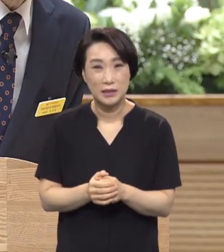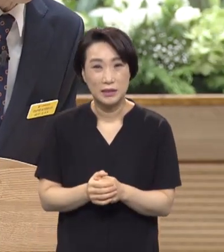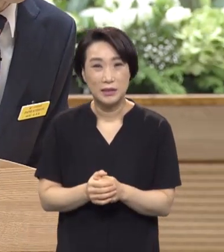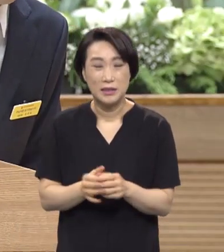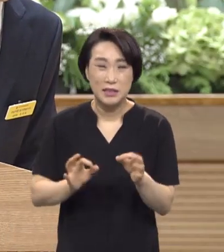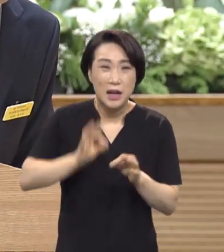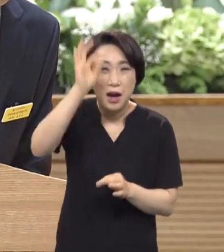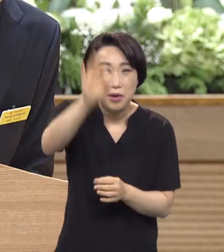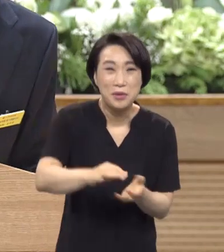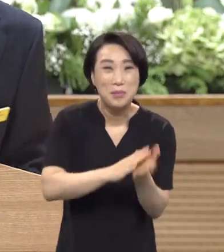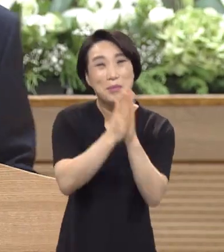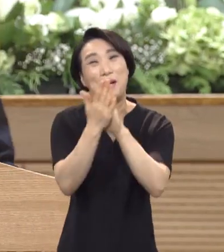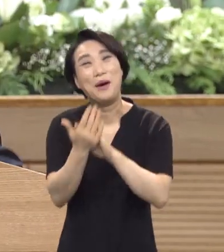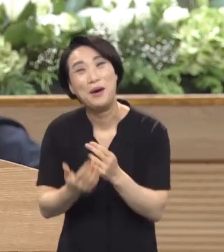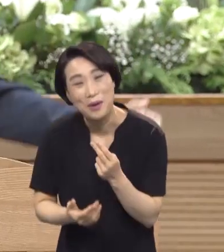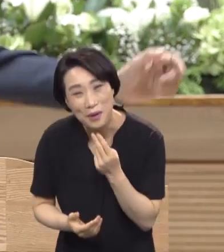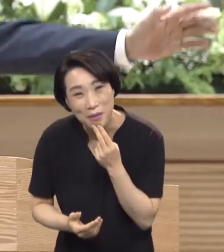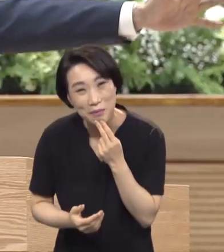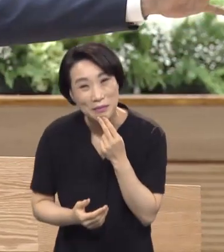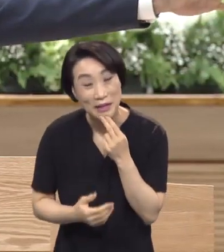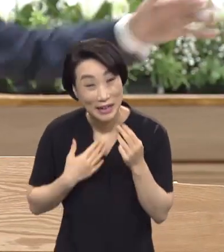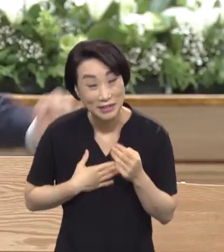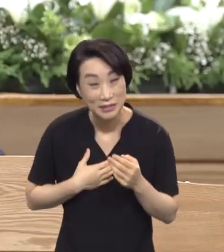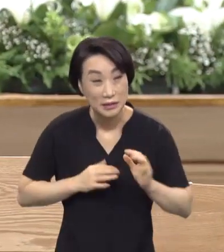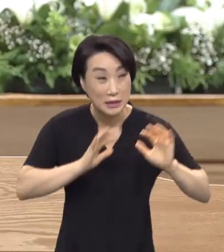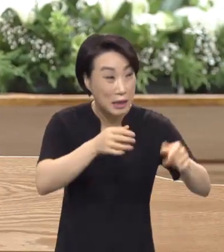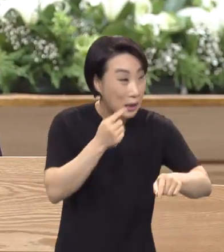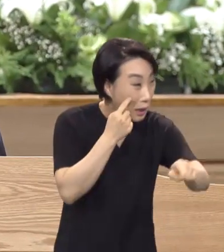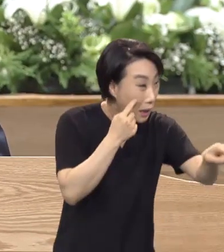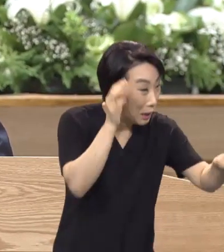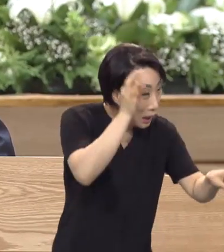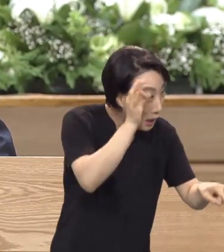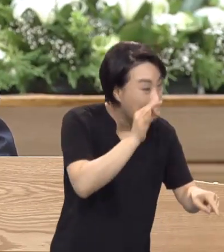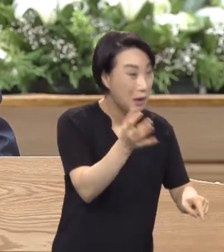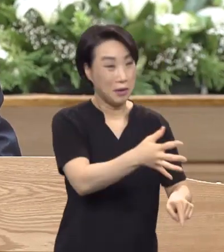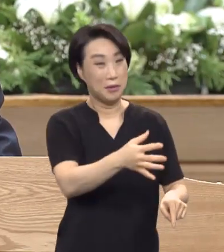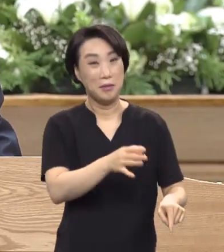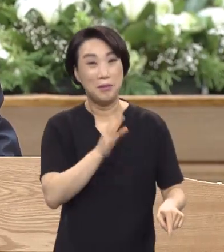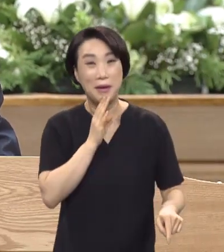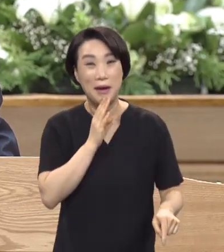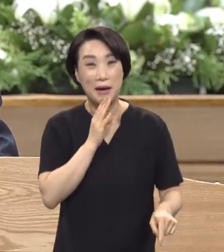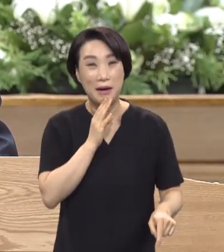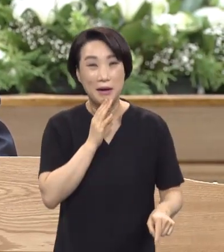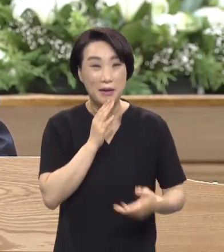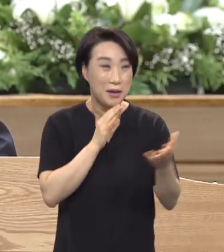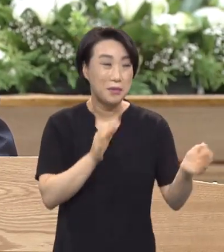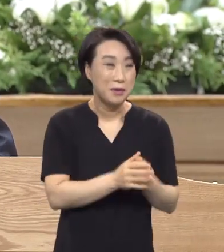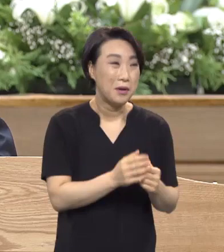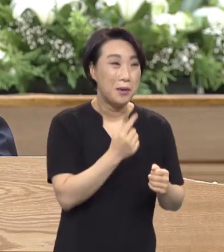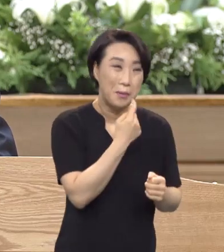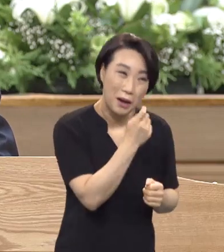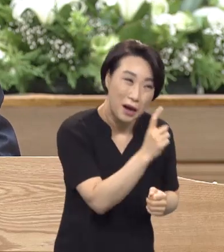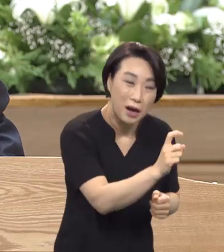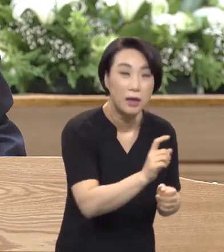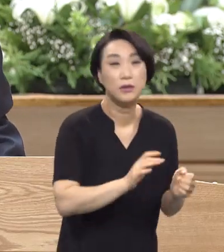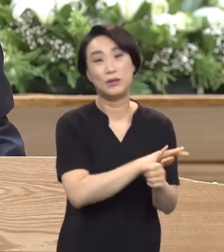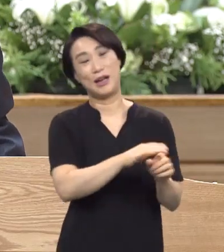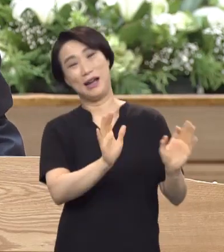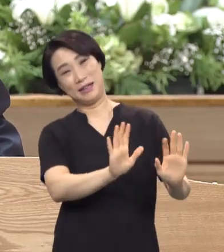영원한 변하지 않는 세상에서 찾을 수 없는 세상에서 미사 여부의 화려한 사랑이